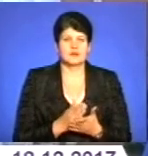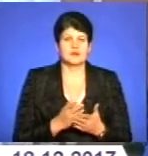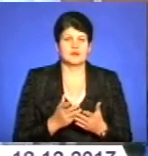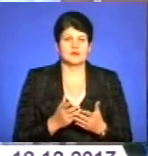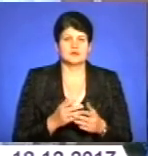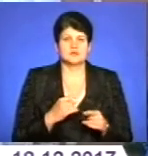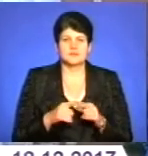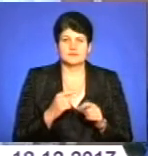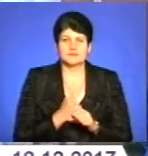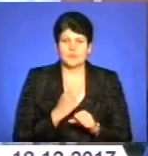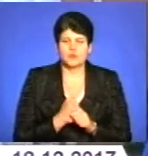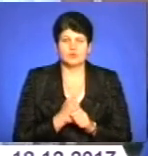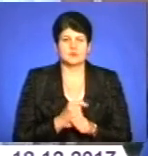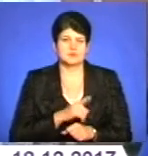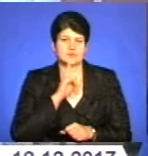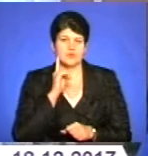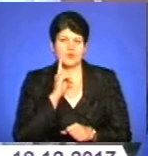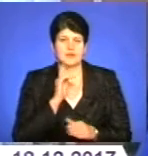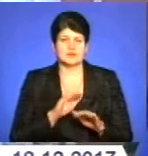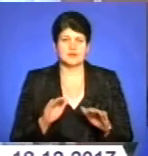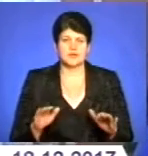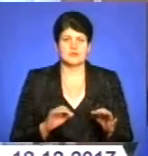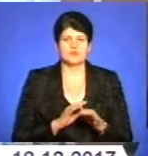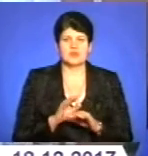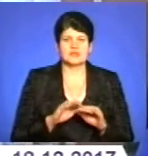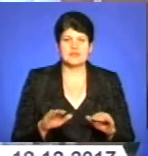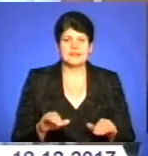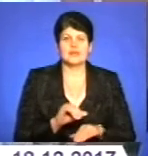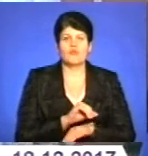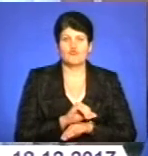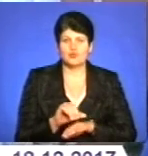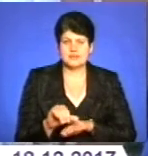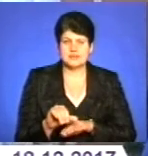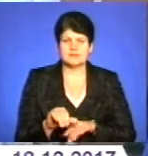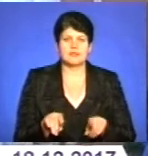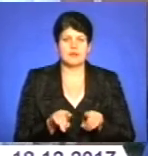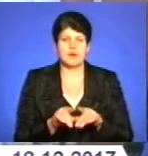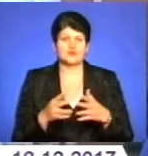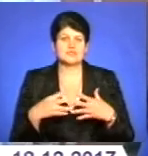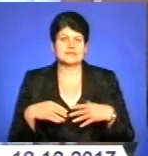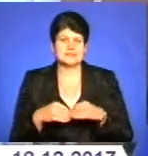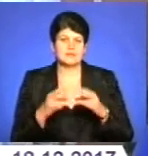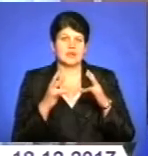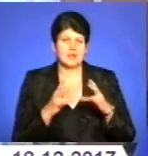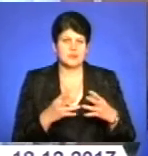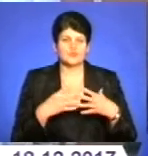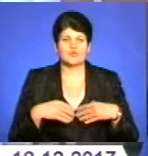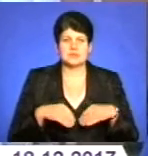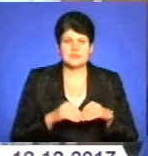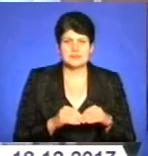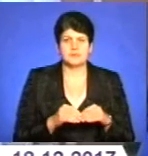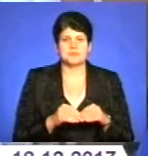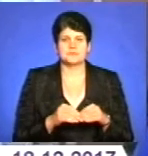молоддю», діти з проєкту «Діти вулиці», також сім'ї, кризові сім'ї,